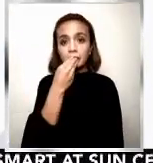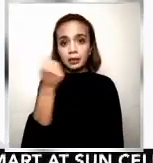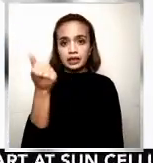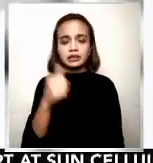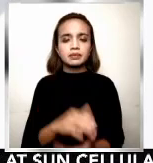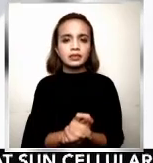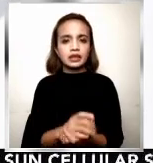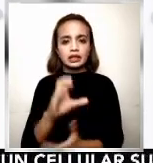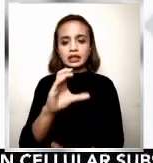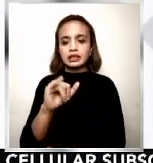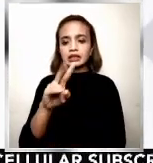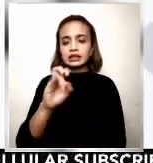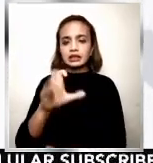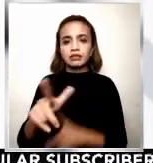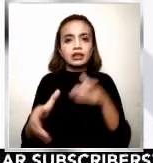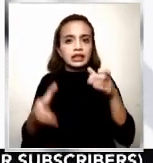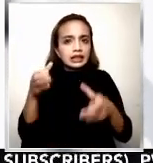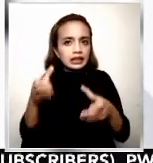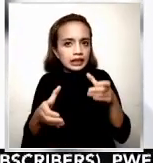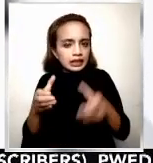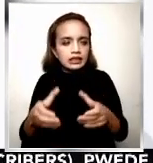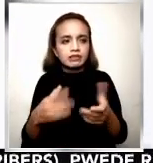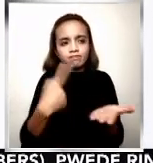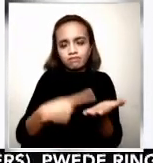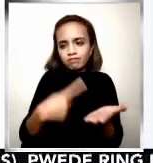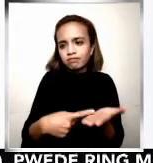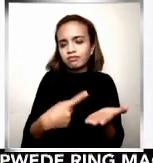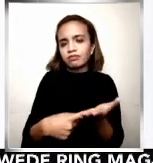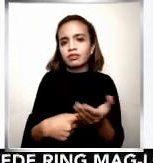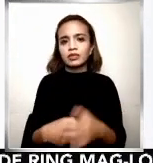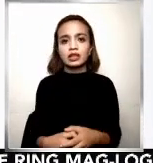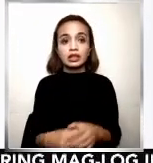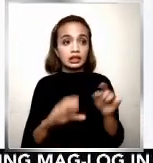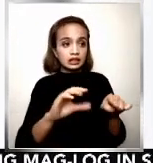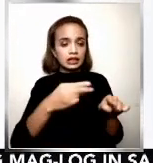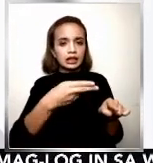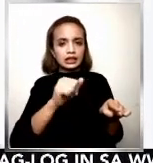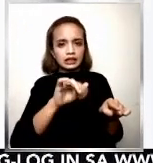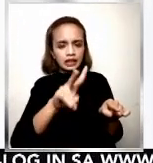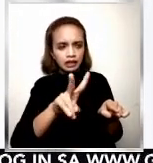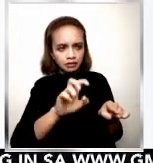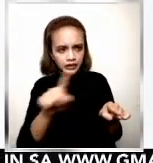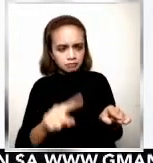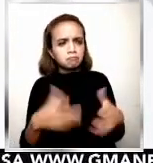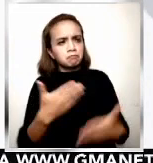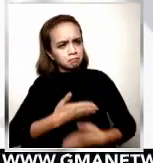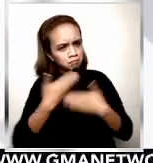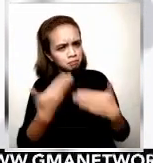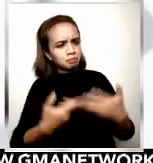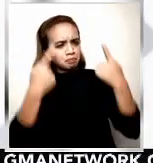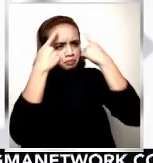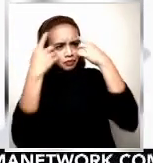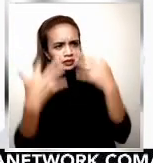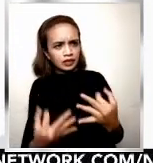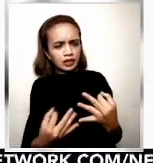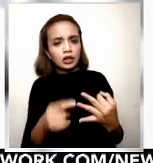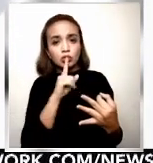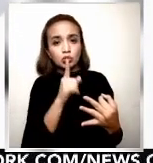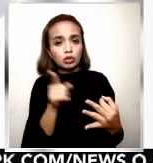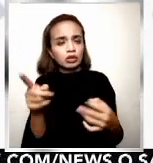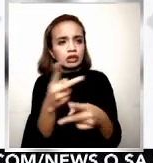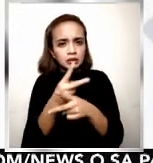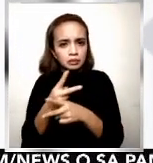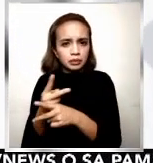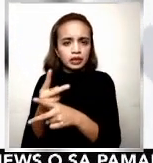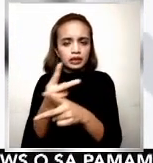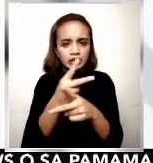hinahabol na bayad ng BURI. Ikinatuwa raw ni Chavez ang desisyon ng Ombudsman at sinabing pinoprotektahan lang niya ang interes ng mga